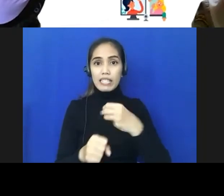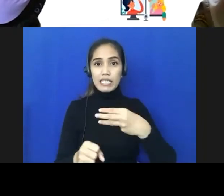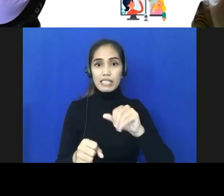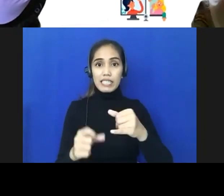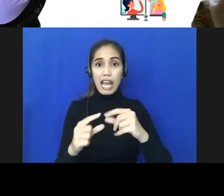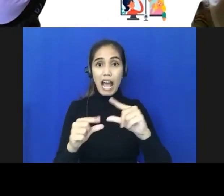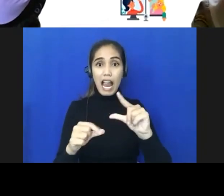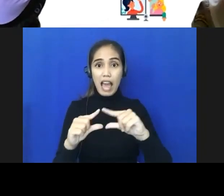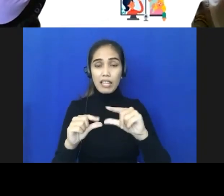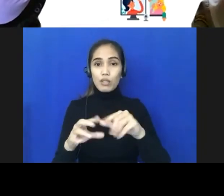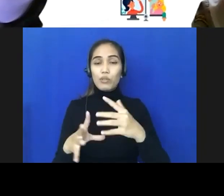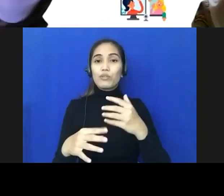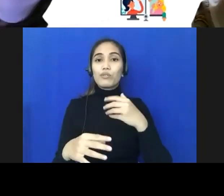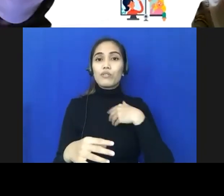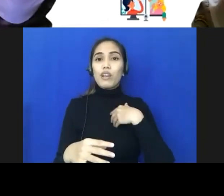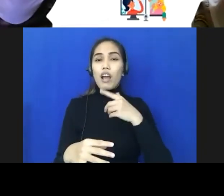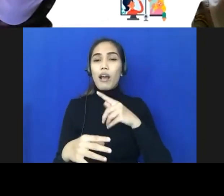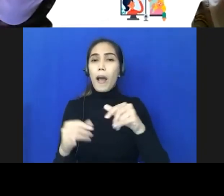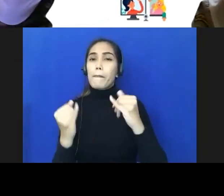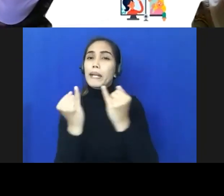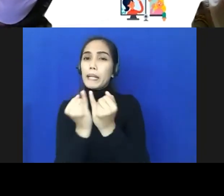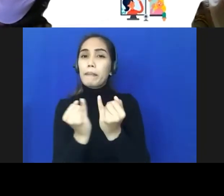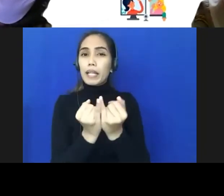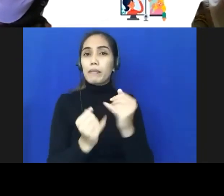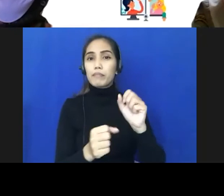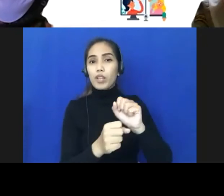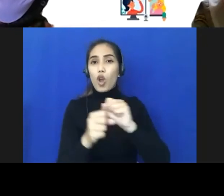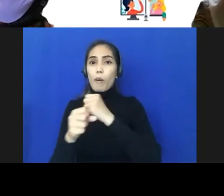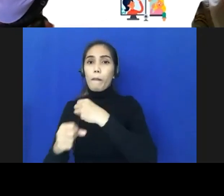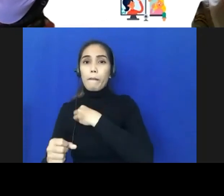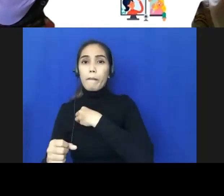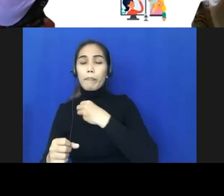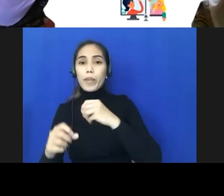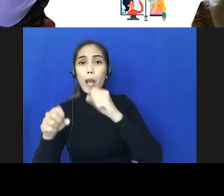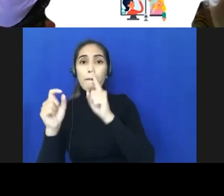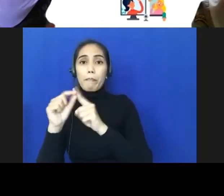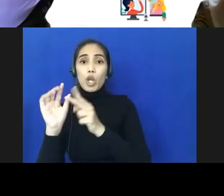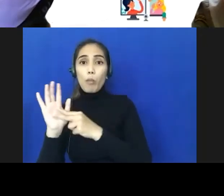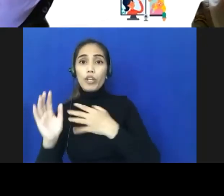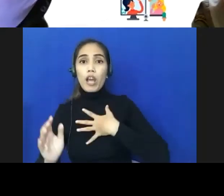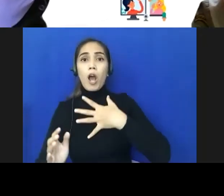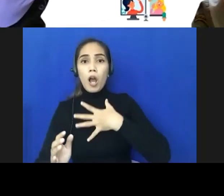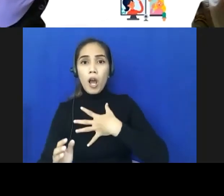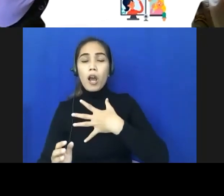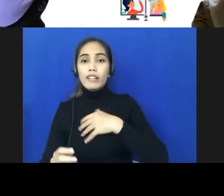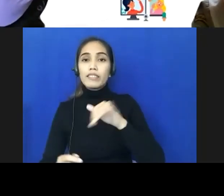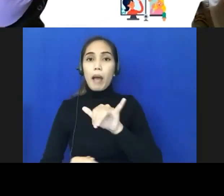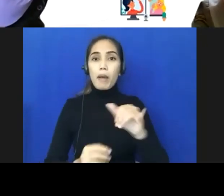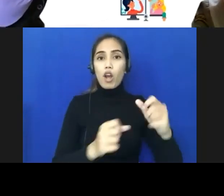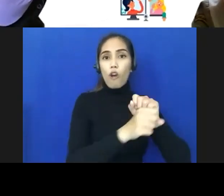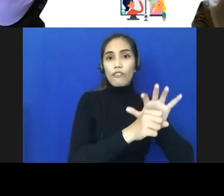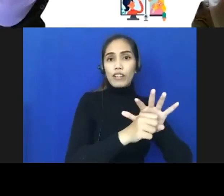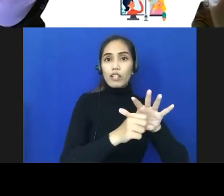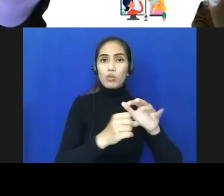Nah, kami khususnya untuk pasien-pasien yang di lingkungan keluarganya khususnya memiliki anak gitu ya,